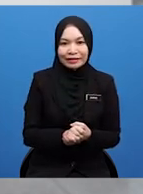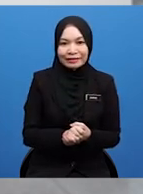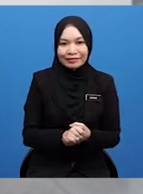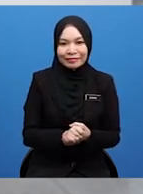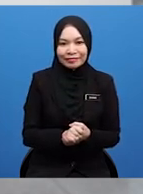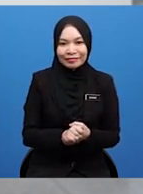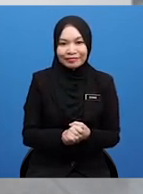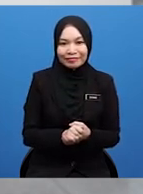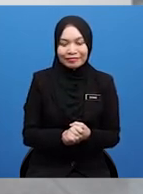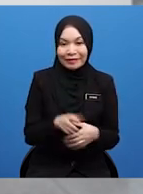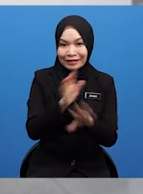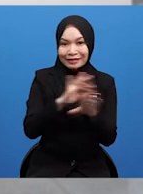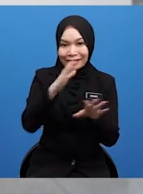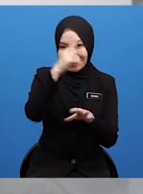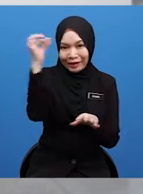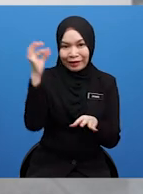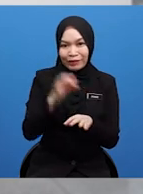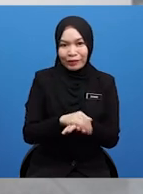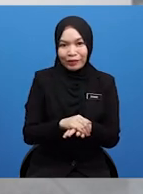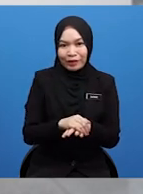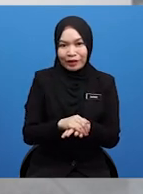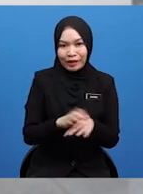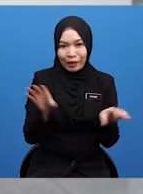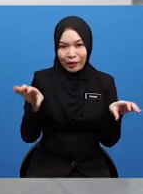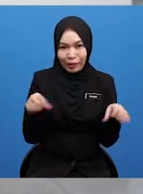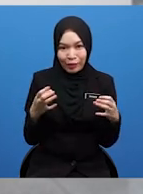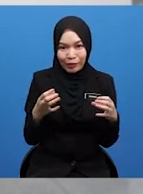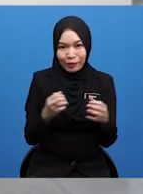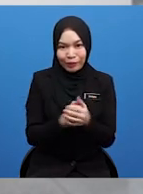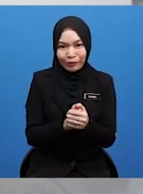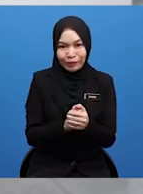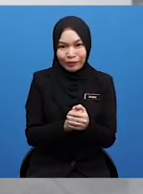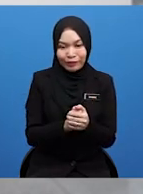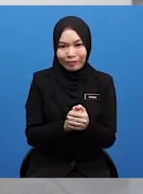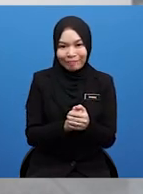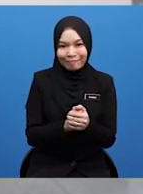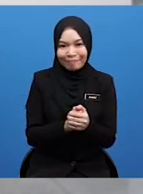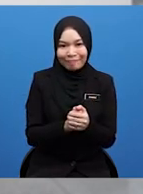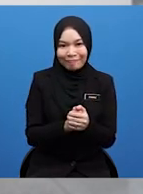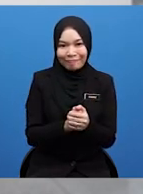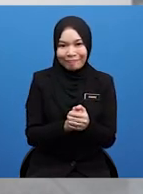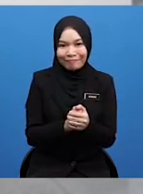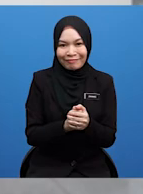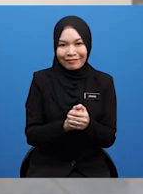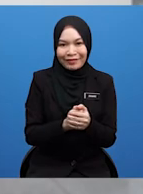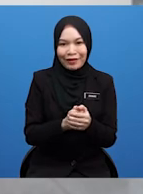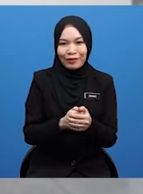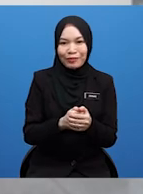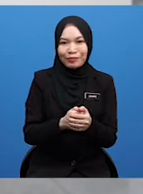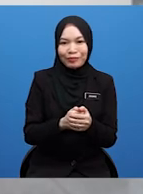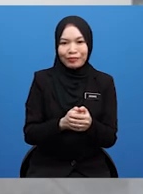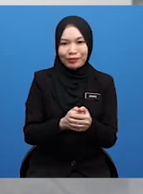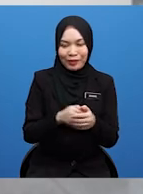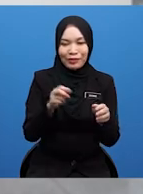dalam Minda dan jangan lupa praktis Applejack go don't study read practice makes perfect for games